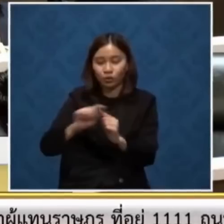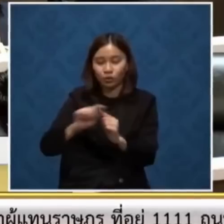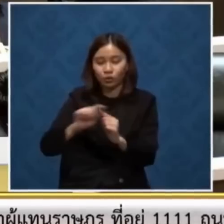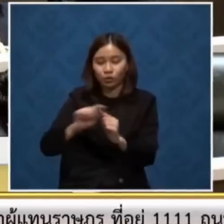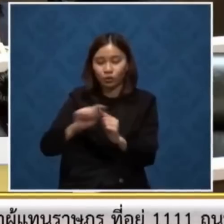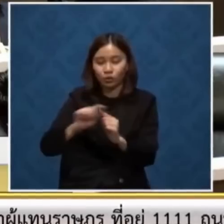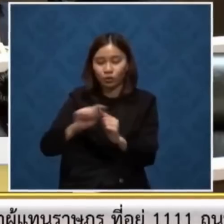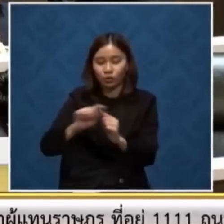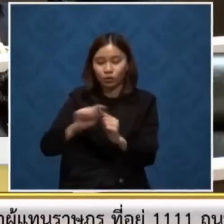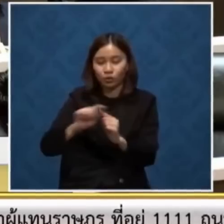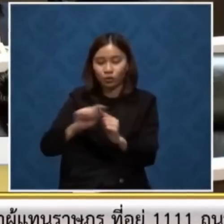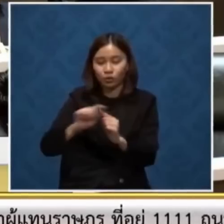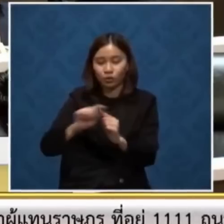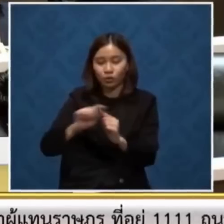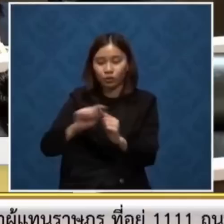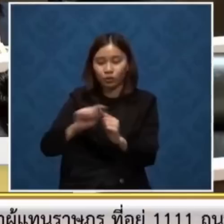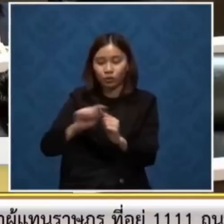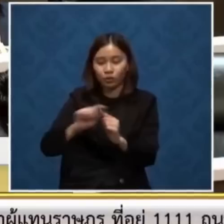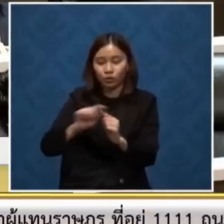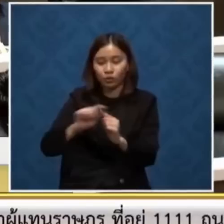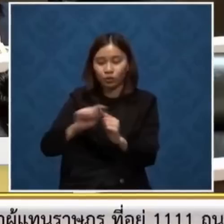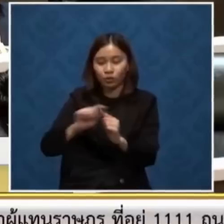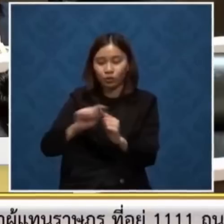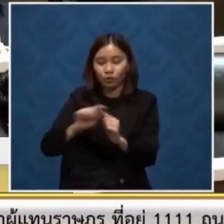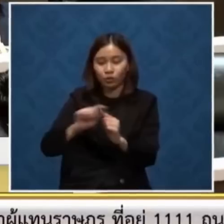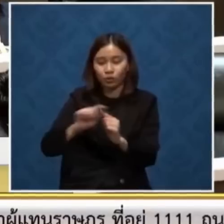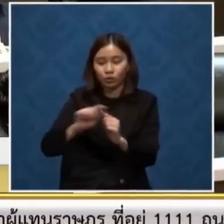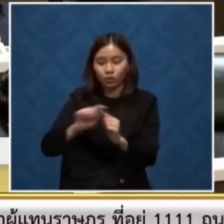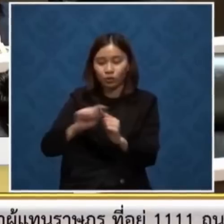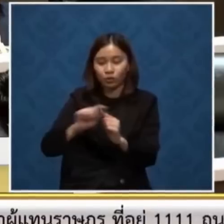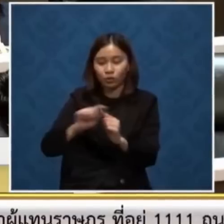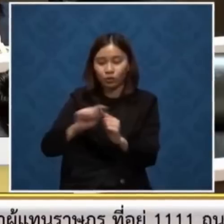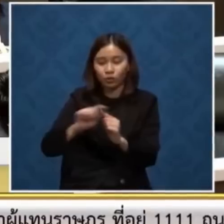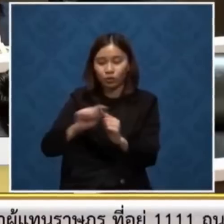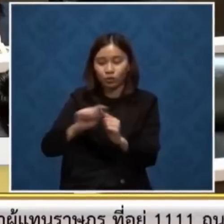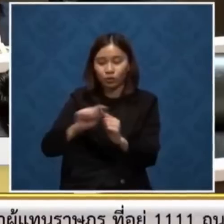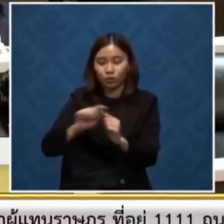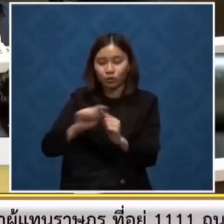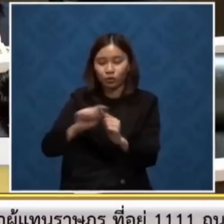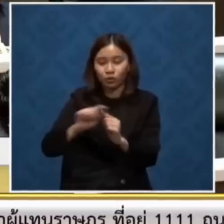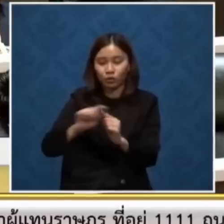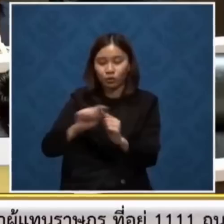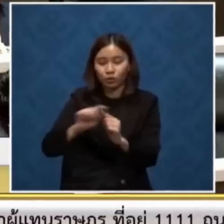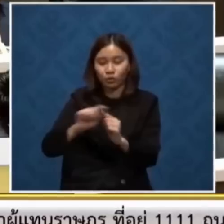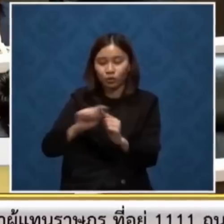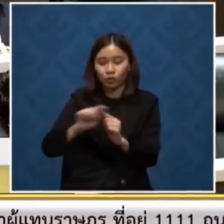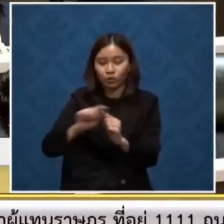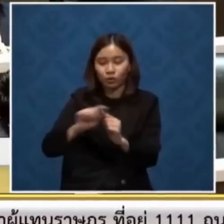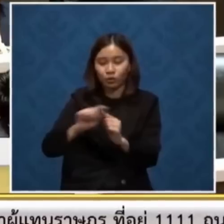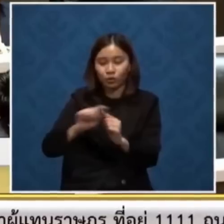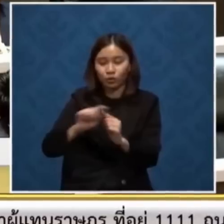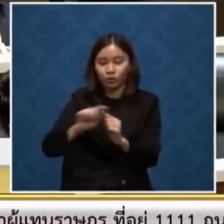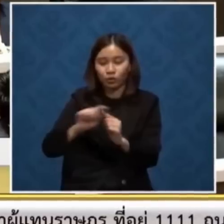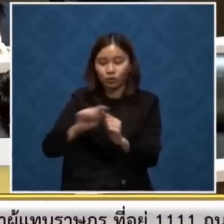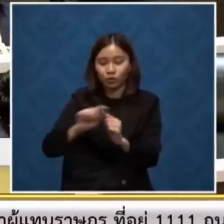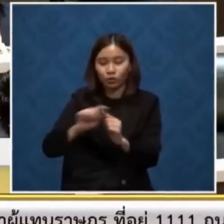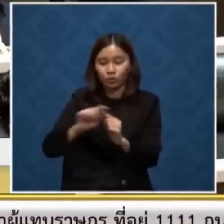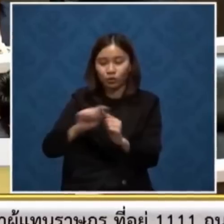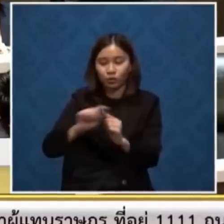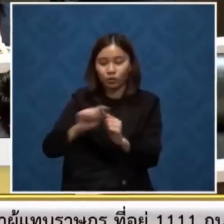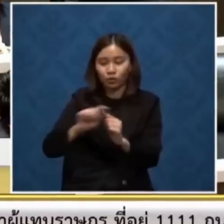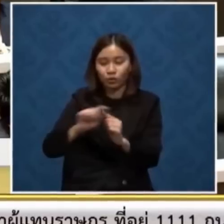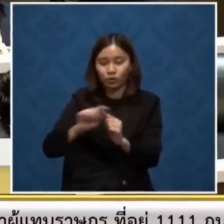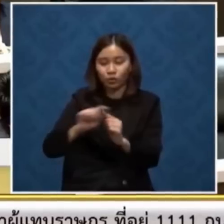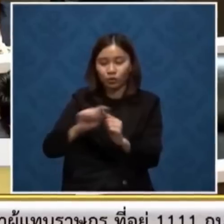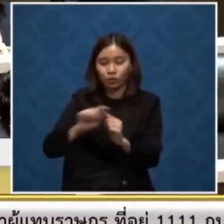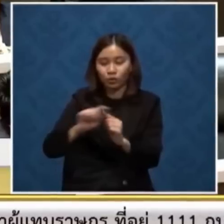งานยังไม่พูดถึงกรณีการทุจริตโครงการที่จังหวัดแม่ฮ่องสอนด้วยนะครับรับผิดชอบโดยอะไรกอง